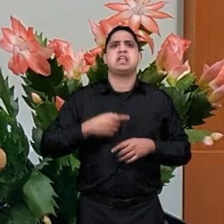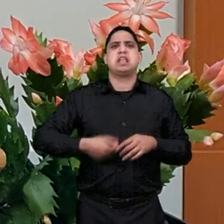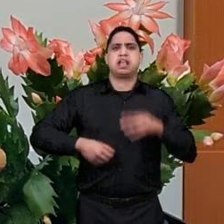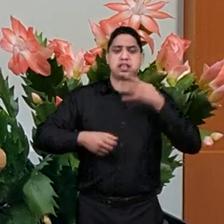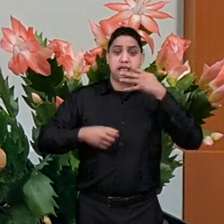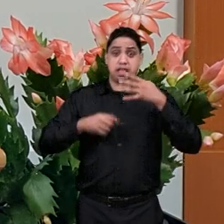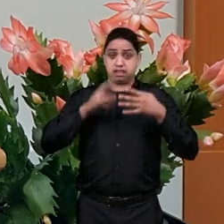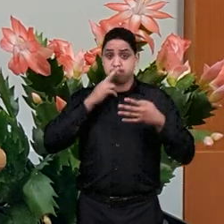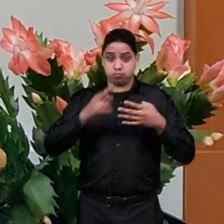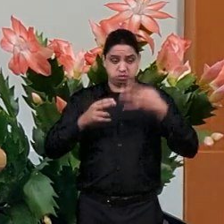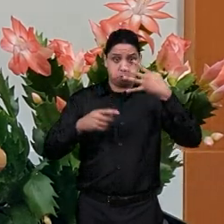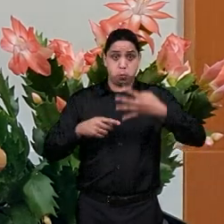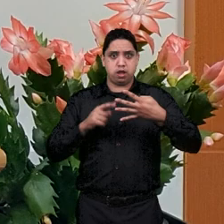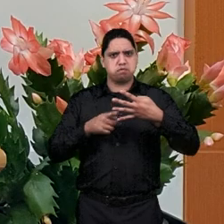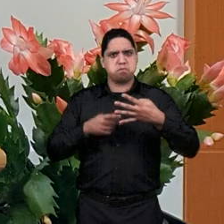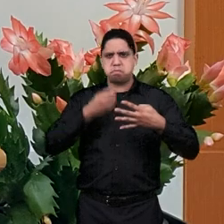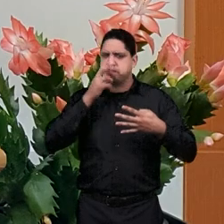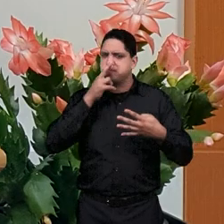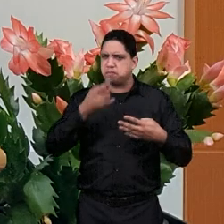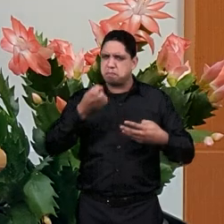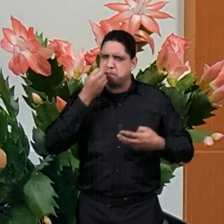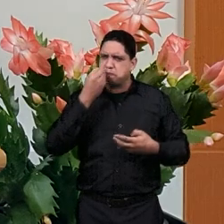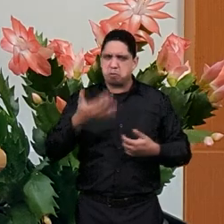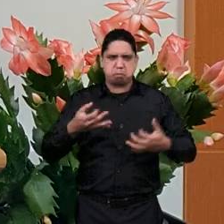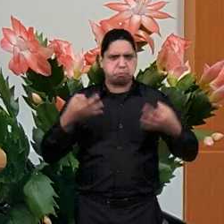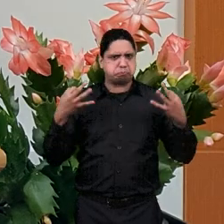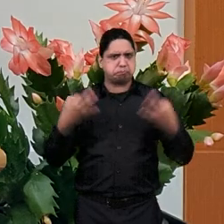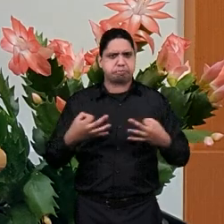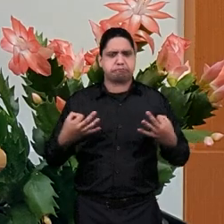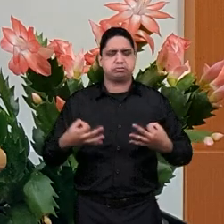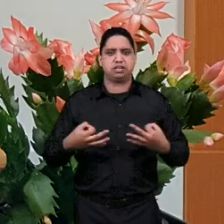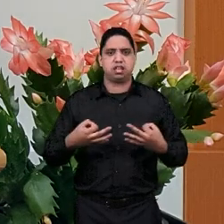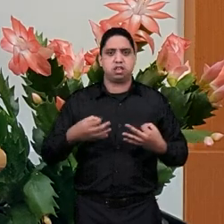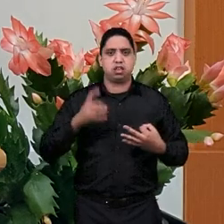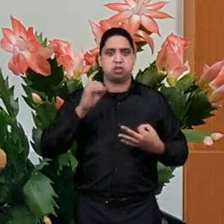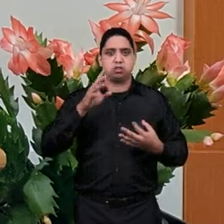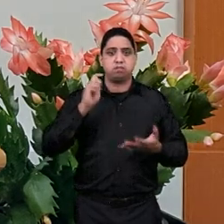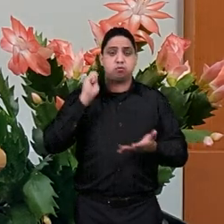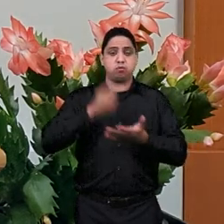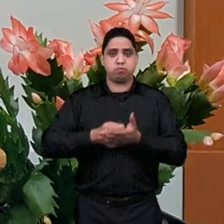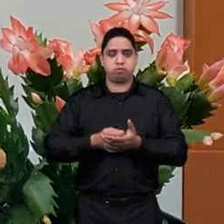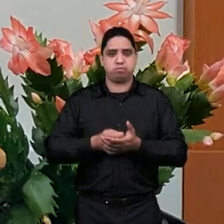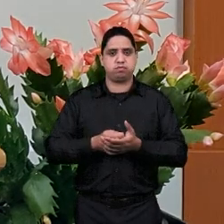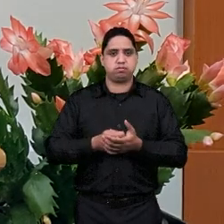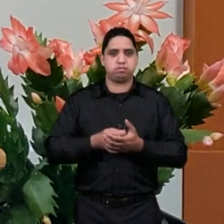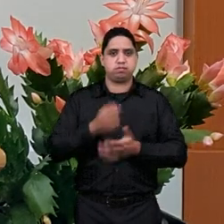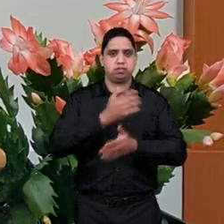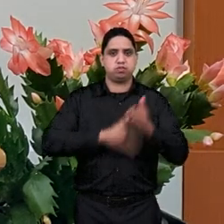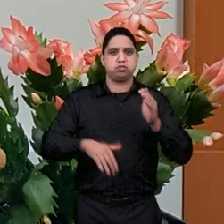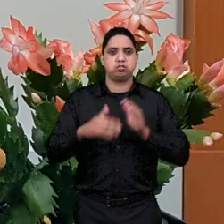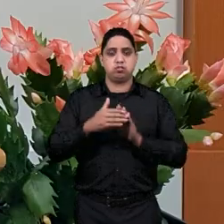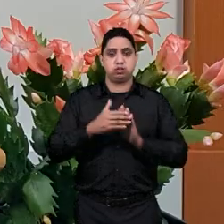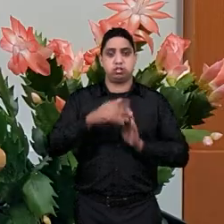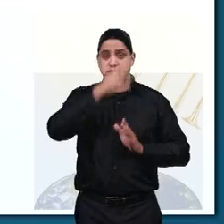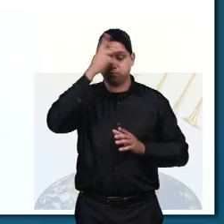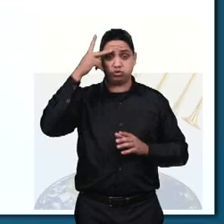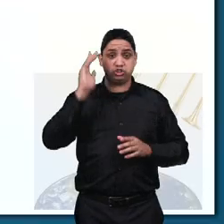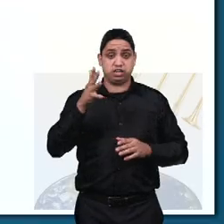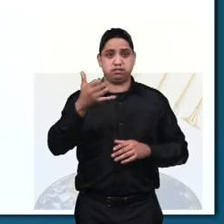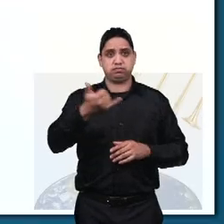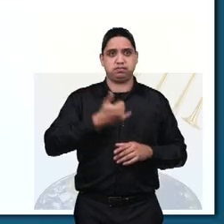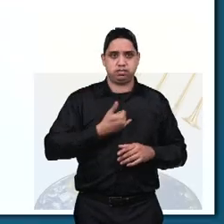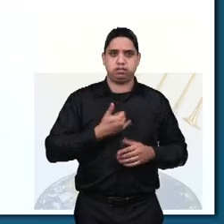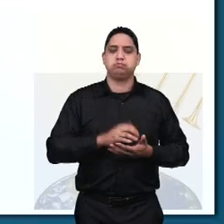Et ce que je vais maintenant, c'est confirmer, consolider ce que les frères et sœurs nous ont envoyé. Identifier